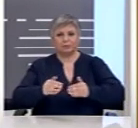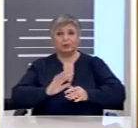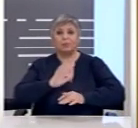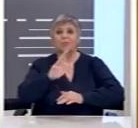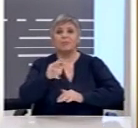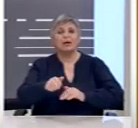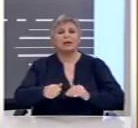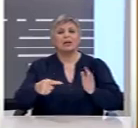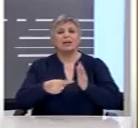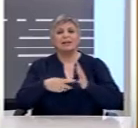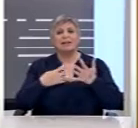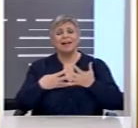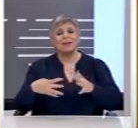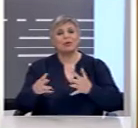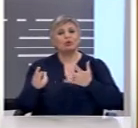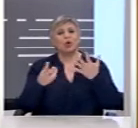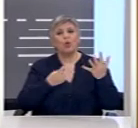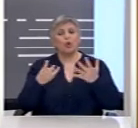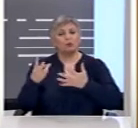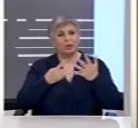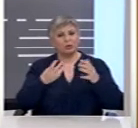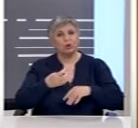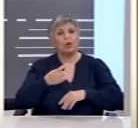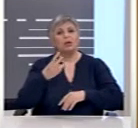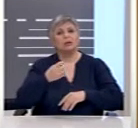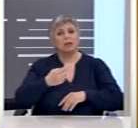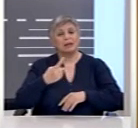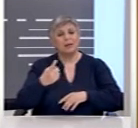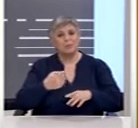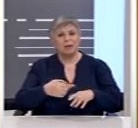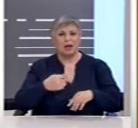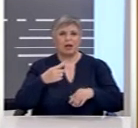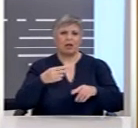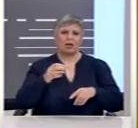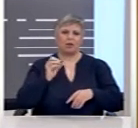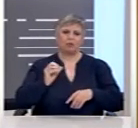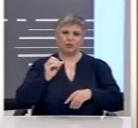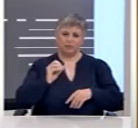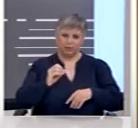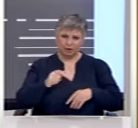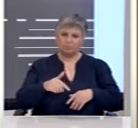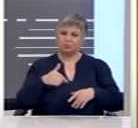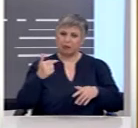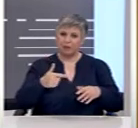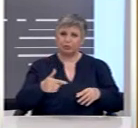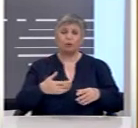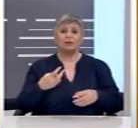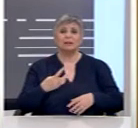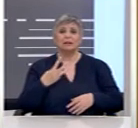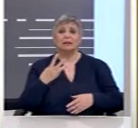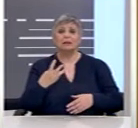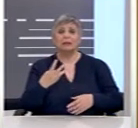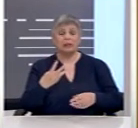1988, έγινε η κατάθεση του πορίσματος που σας ανάφερα. Δεν